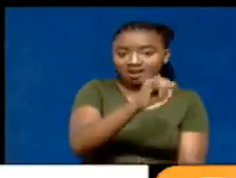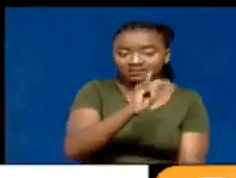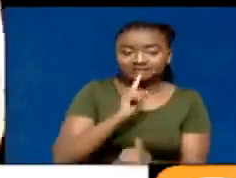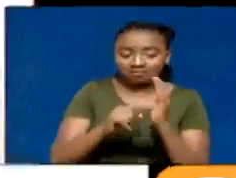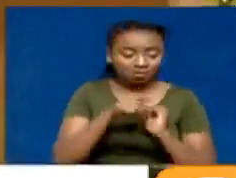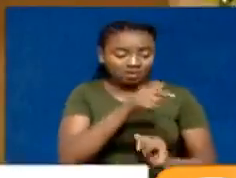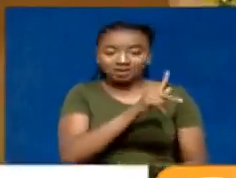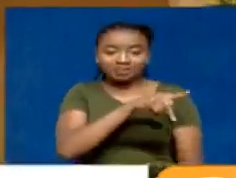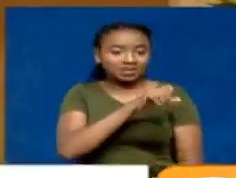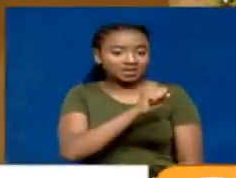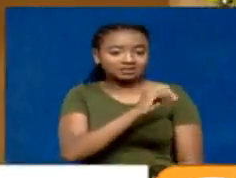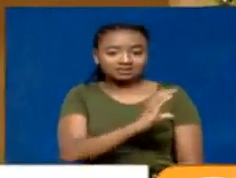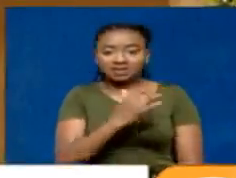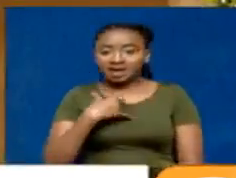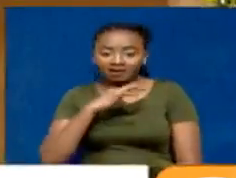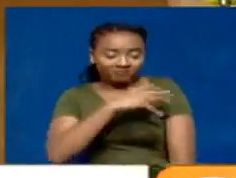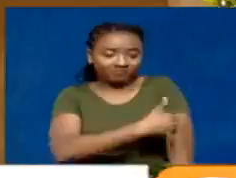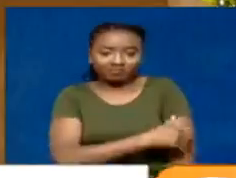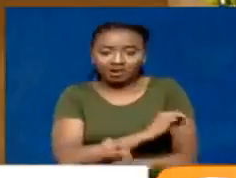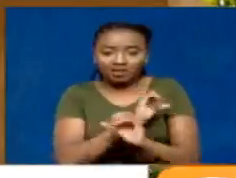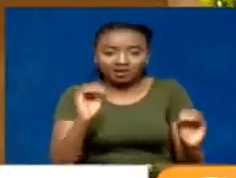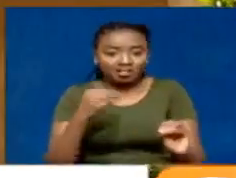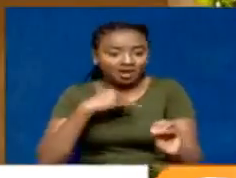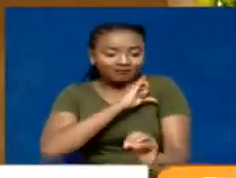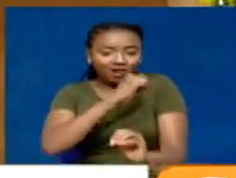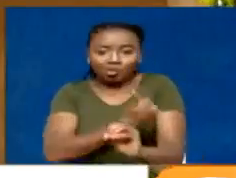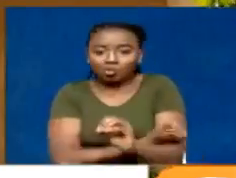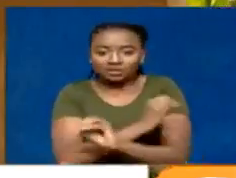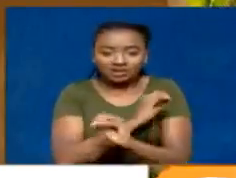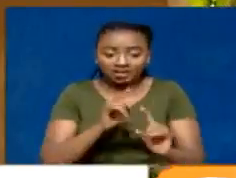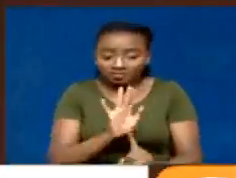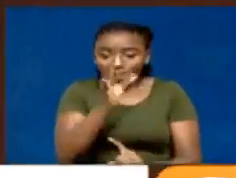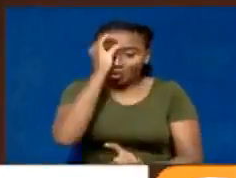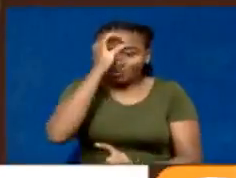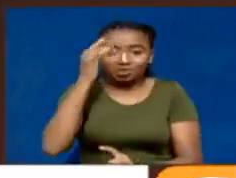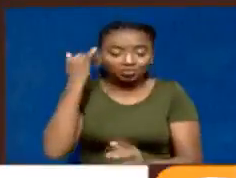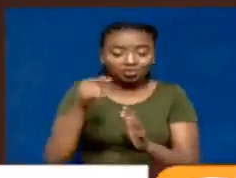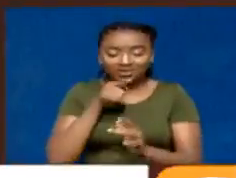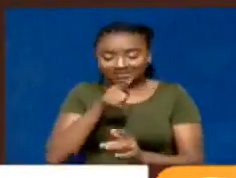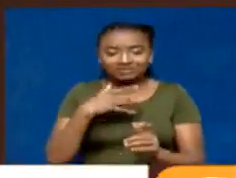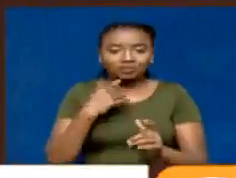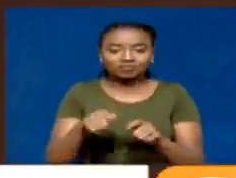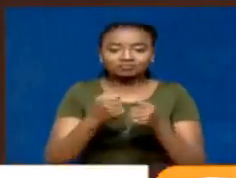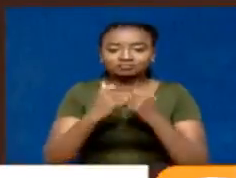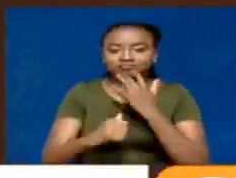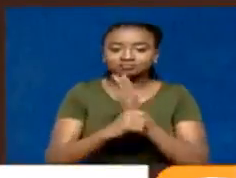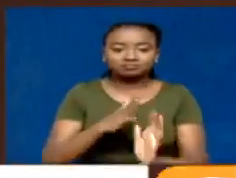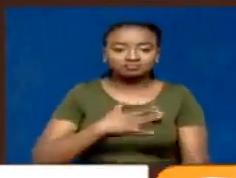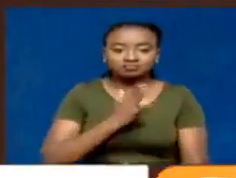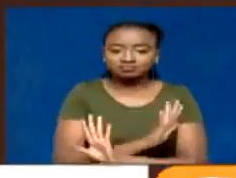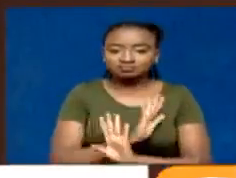PSC haina mamlaka ya kusikiza kesi hizo ambazo kwa maoni yake zinalenga kumharibia jina tu.